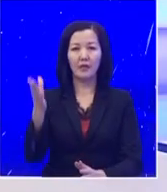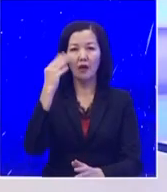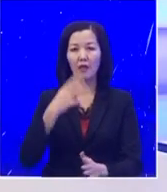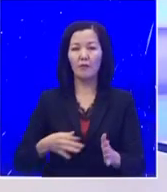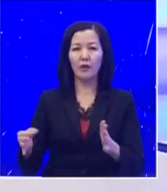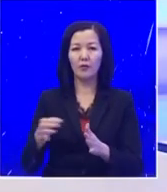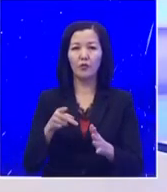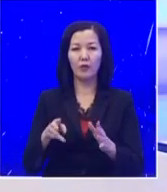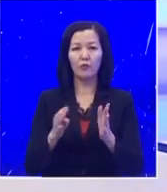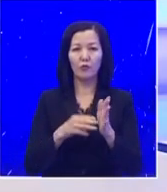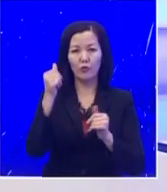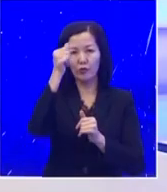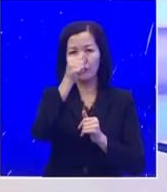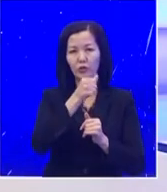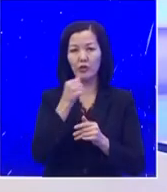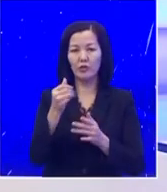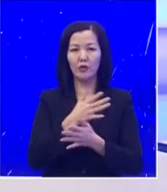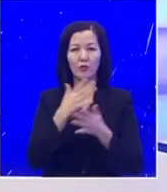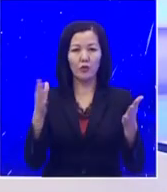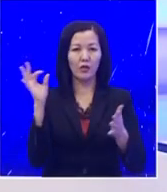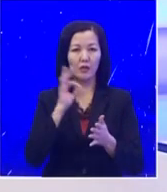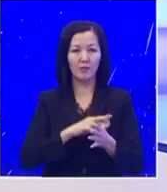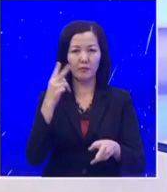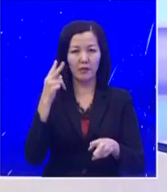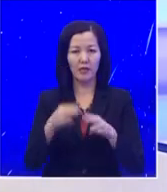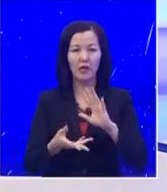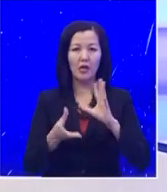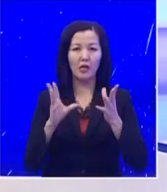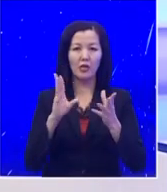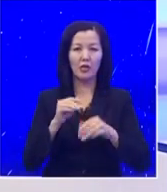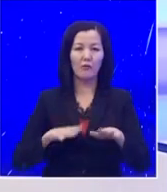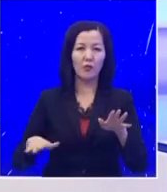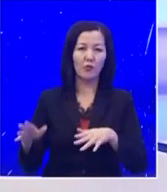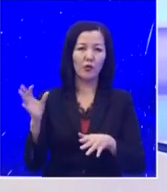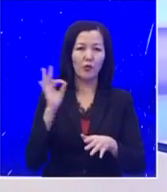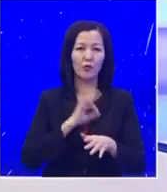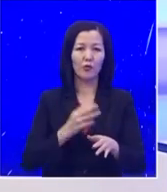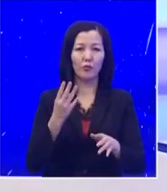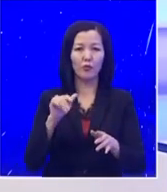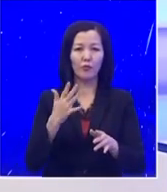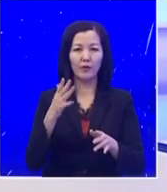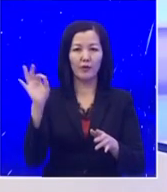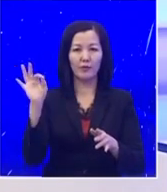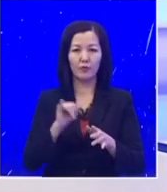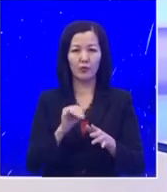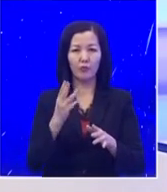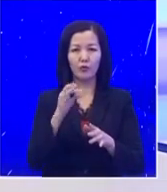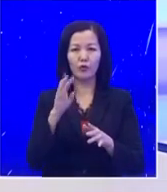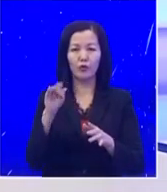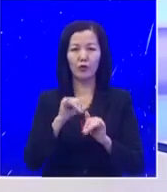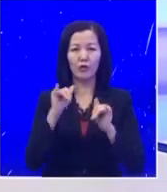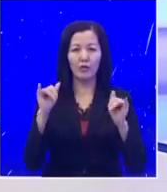Алматы облысы 2019 жылды аса табысты аяқтады. Жалпы өңірлік өнім 4,5%-ға өсіп, 3 триллион теңгеден